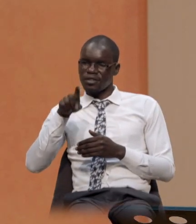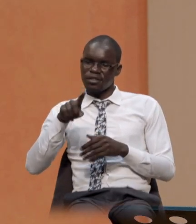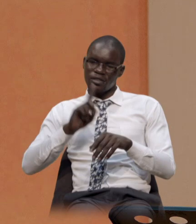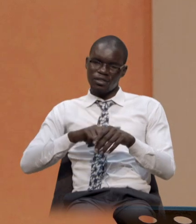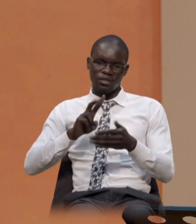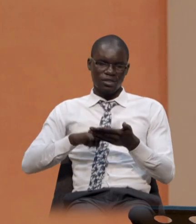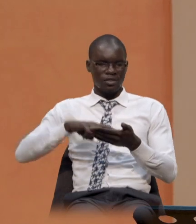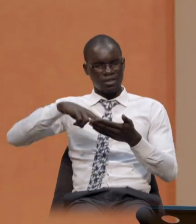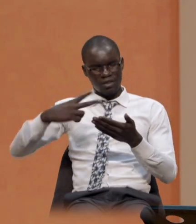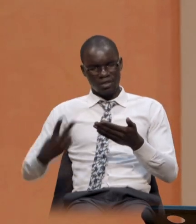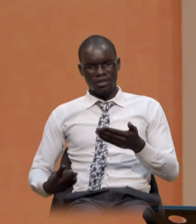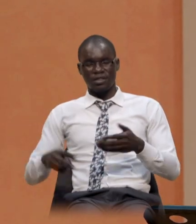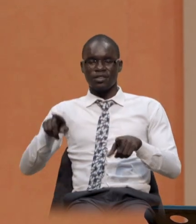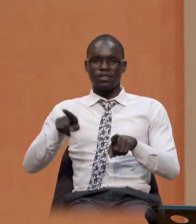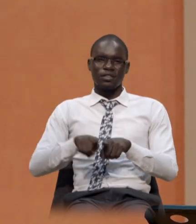wanaoanguka,